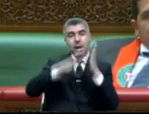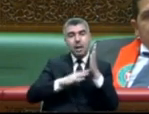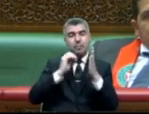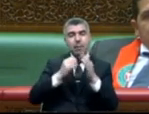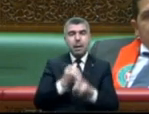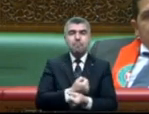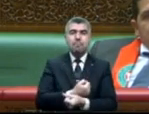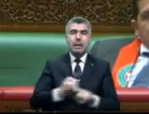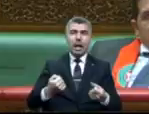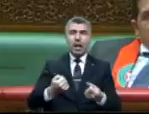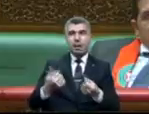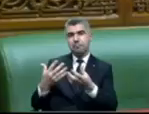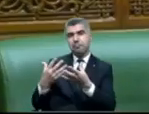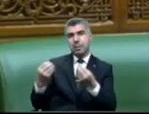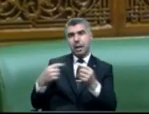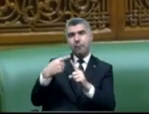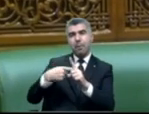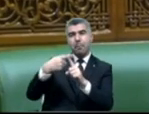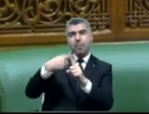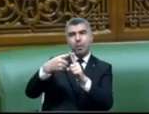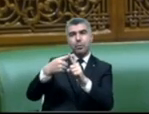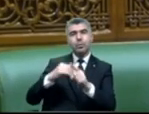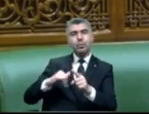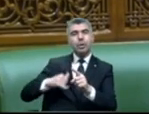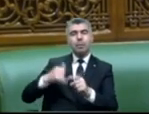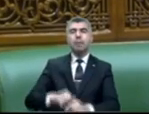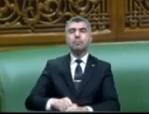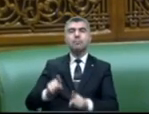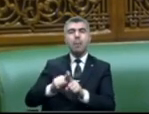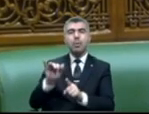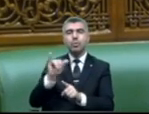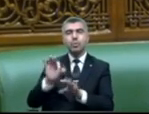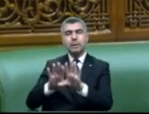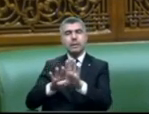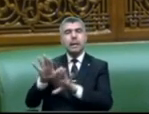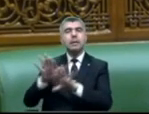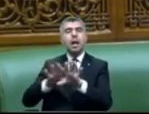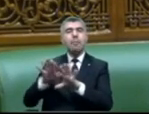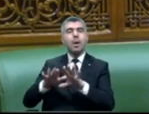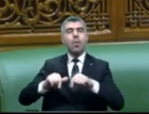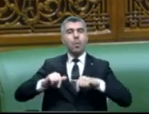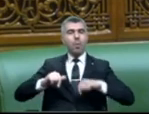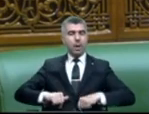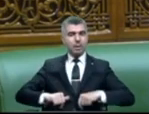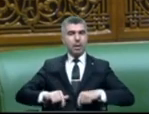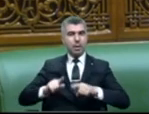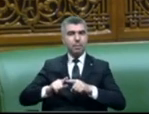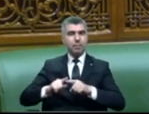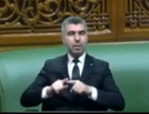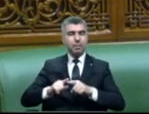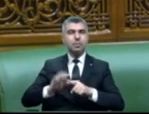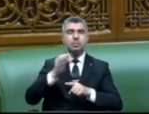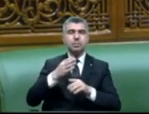لنسب البطالة المرتفعة وخاصة في صفوف الشباب، والتدابير التي اتخذتها الوزارة ترمي إلى تحسين